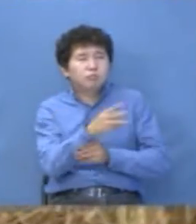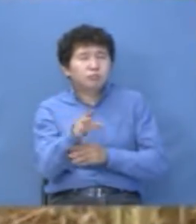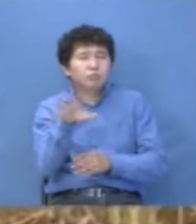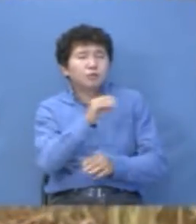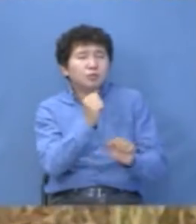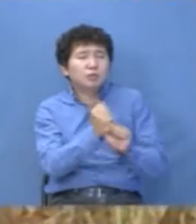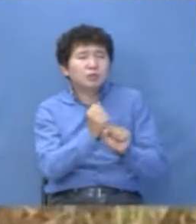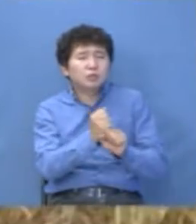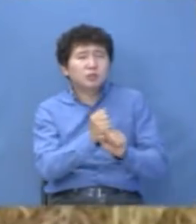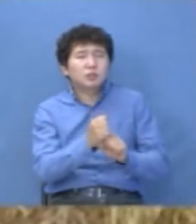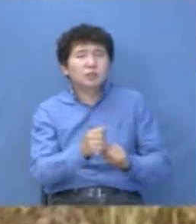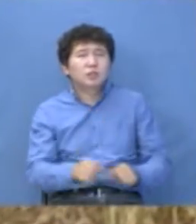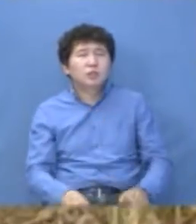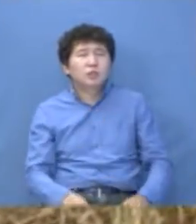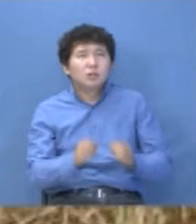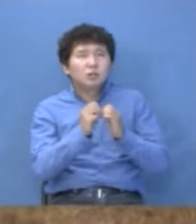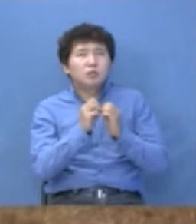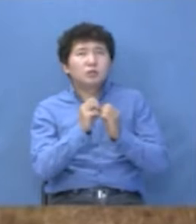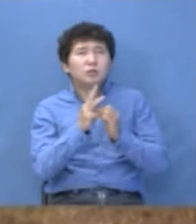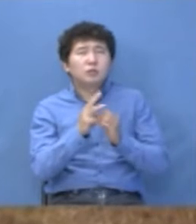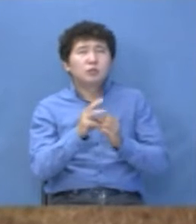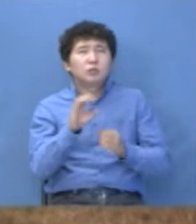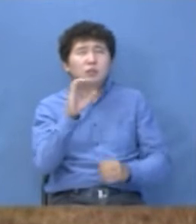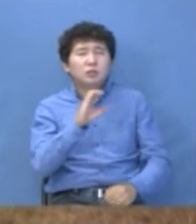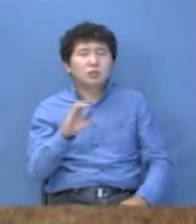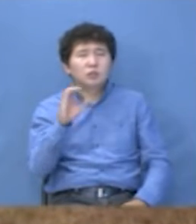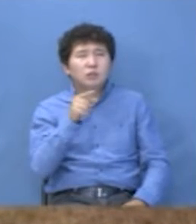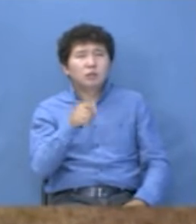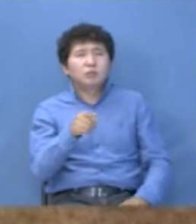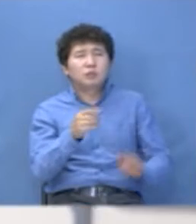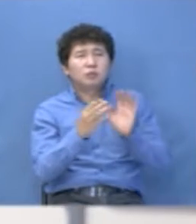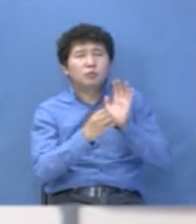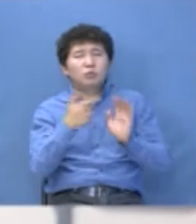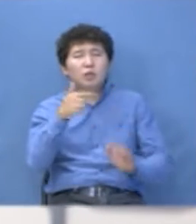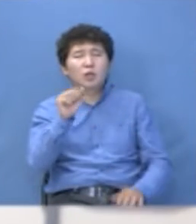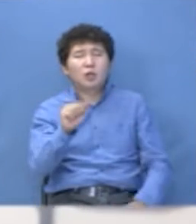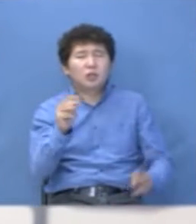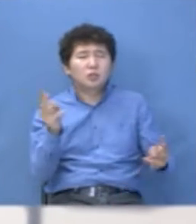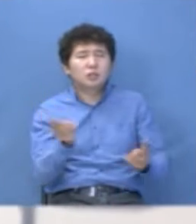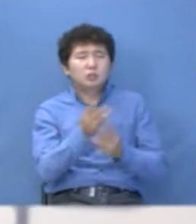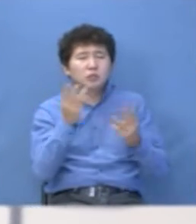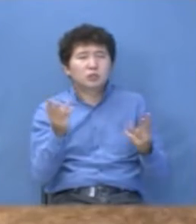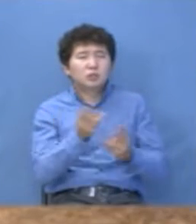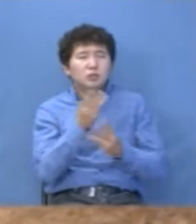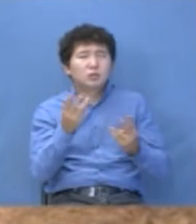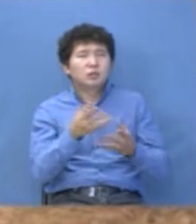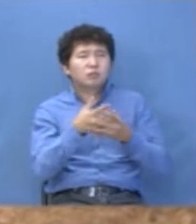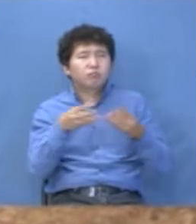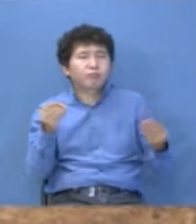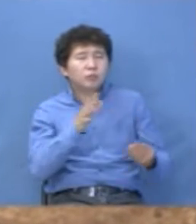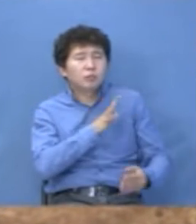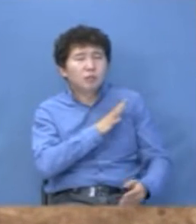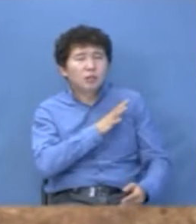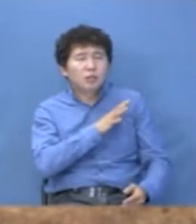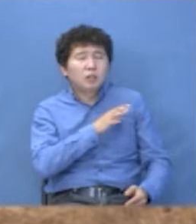күні сағат 9:00-де 1900 гектарға жайылған Катонқарағай ауданындағы өрт ауыздықталды. Ал 11 қыркүйек